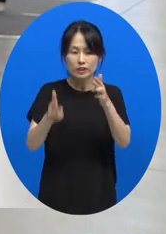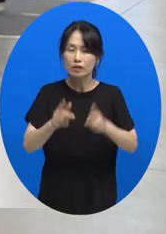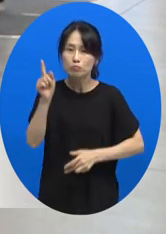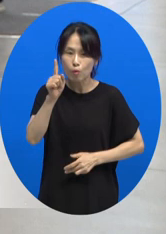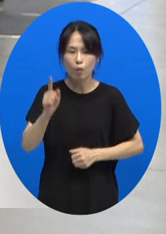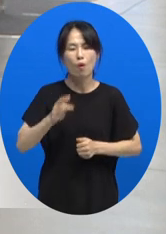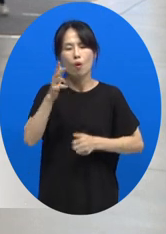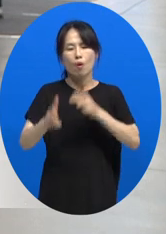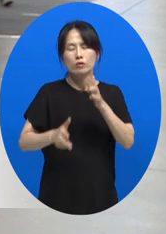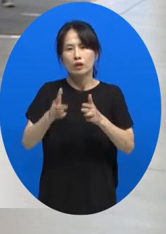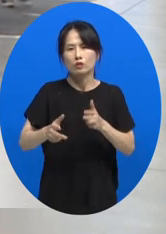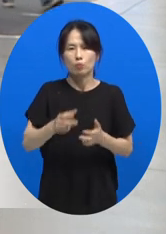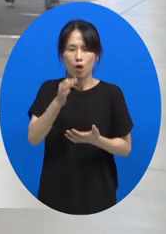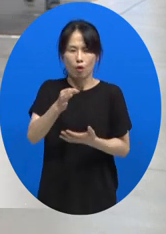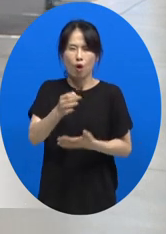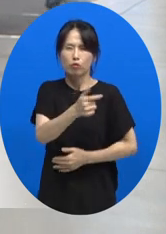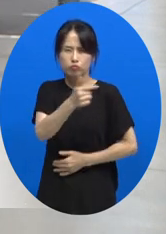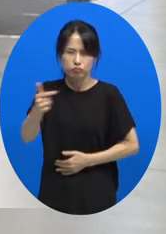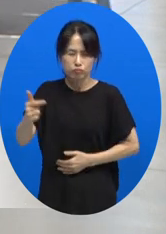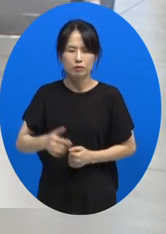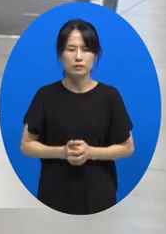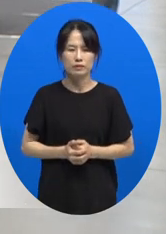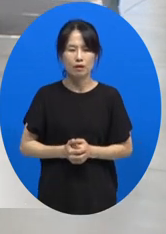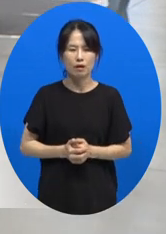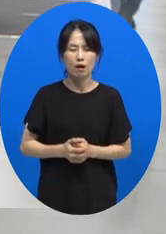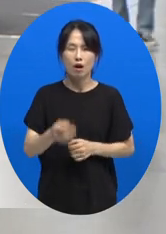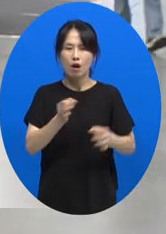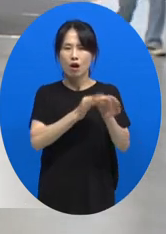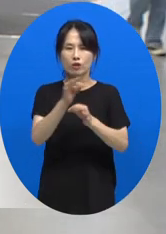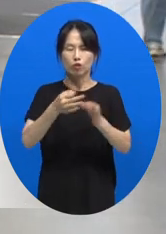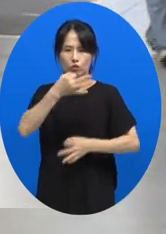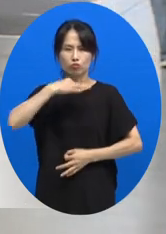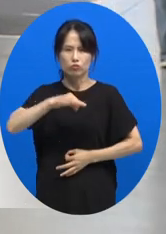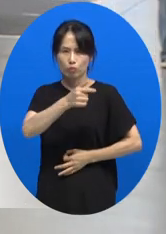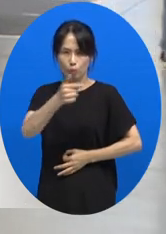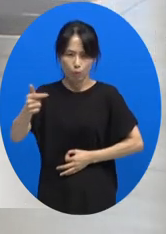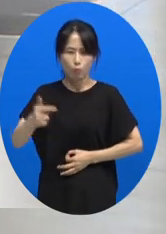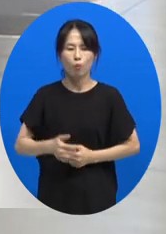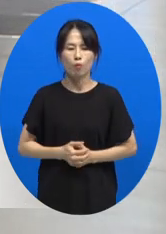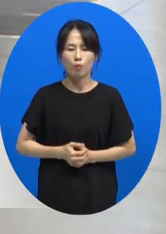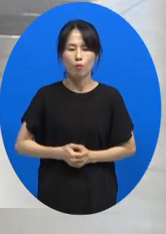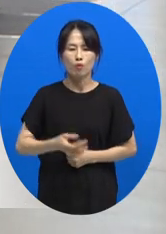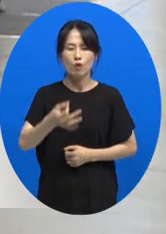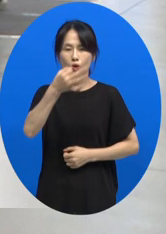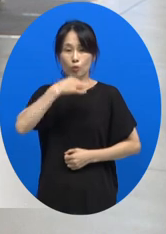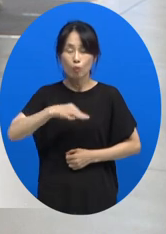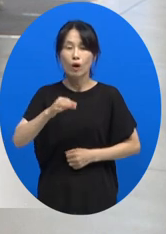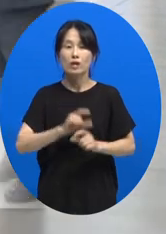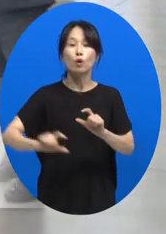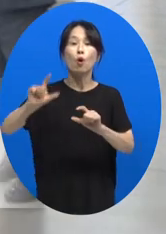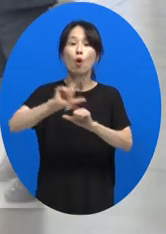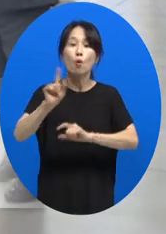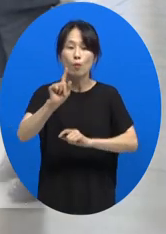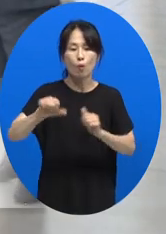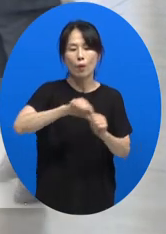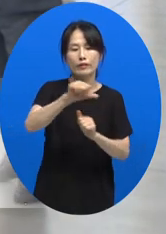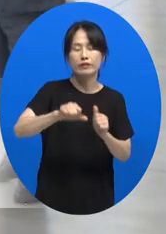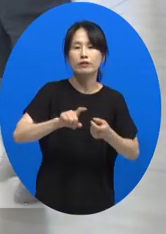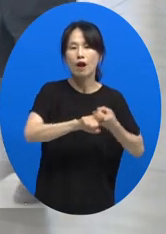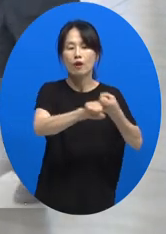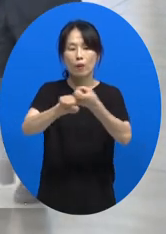환경산업은 산업적으로도 굉장한 가치가 있습니다. 경제적인 효과도 굉장히 큽니다. 또한 그러한 효과에 더해서